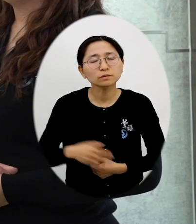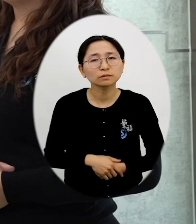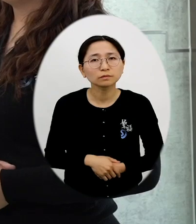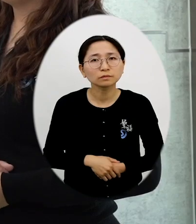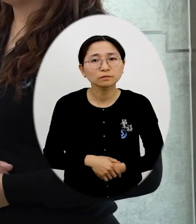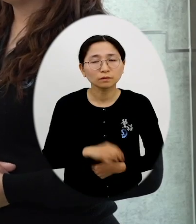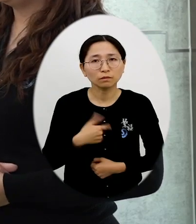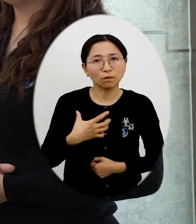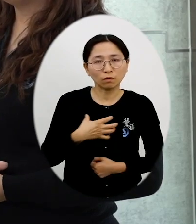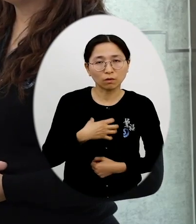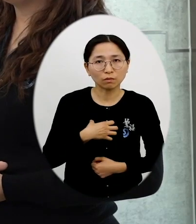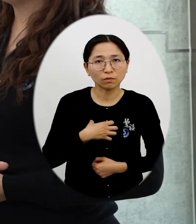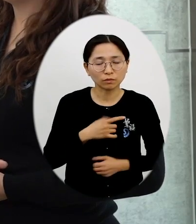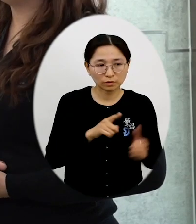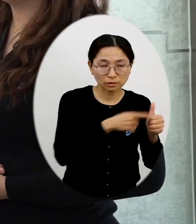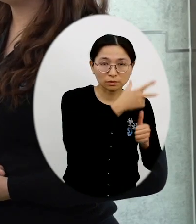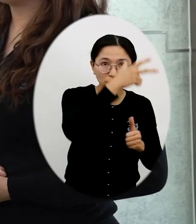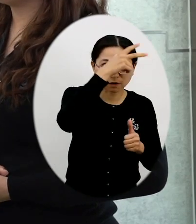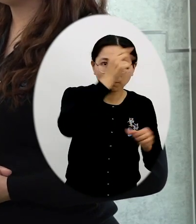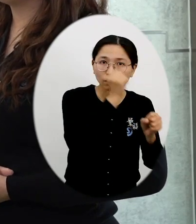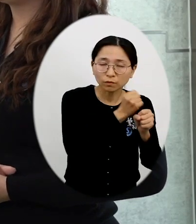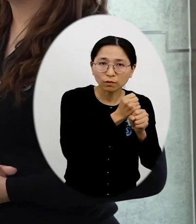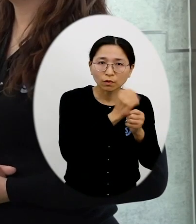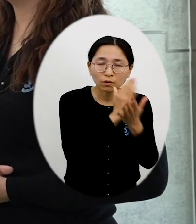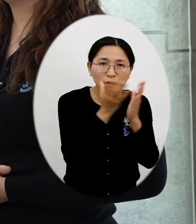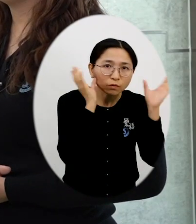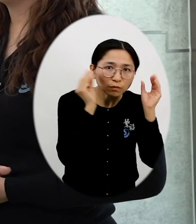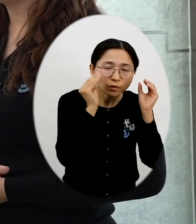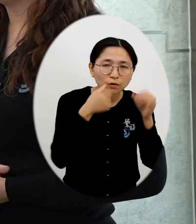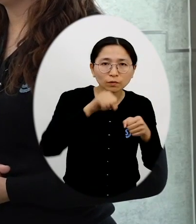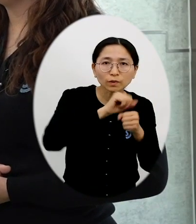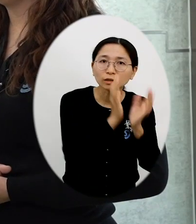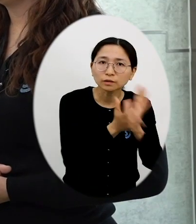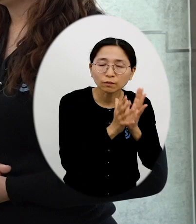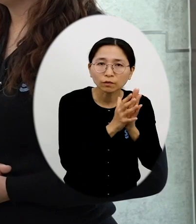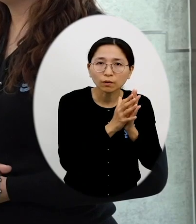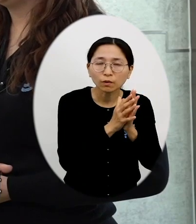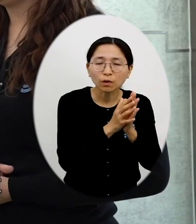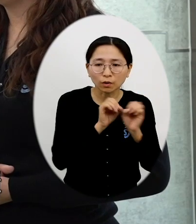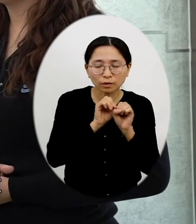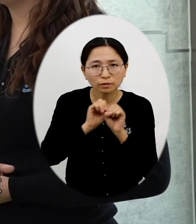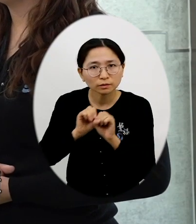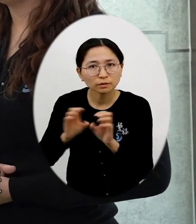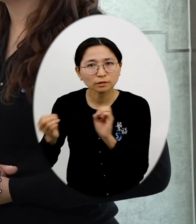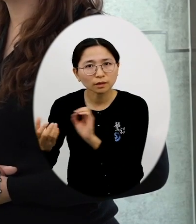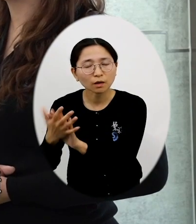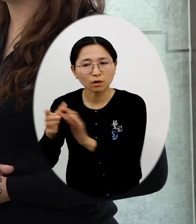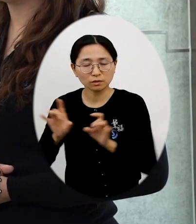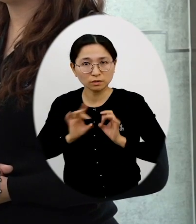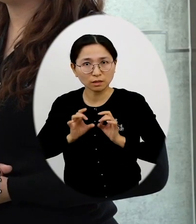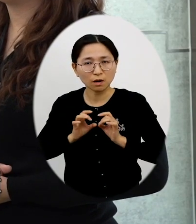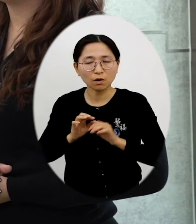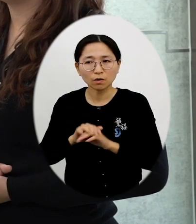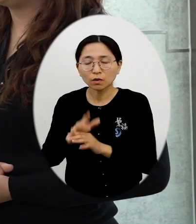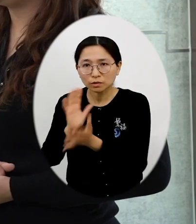呢？ 其實我覺得首先由政府做起先啦，在各個資訊裏面都要加入手語，希望從而可以影響到其他的公司